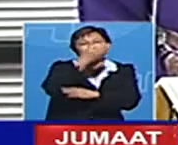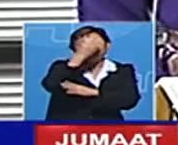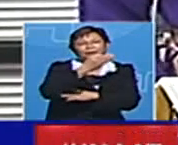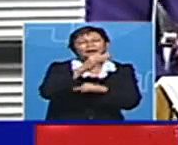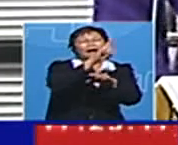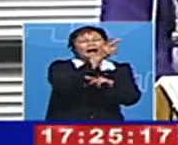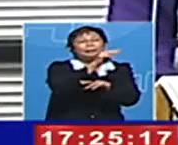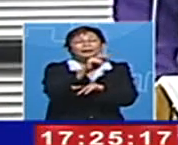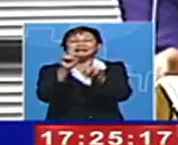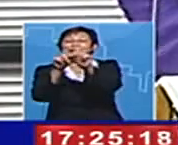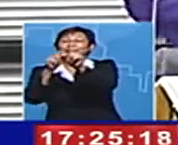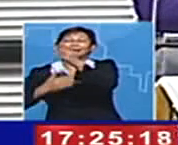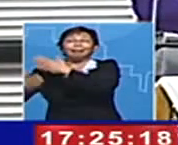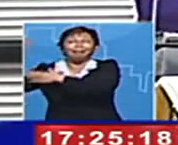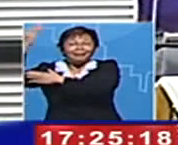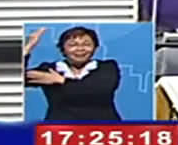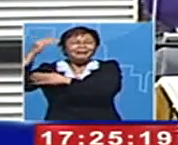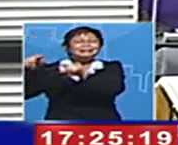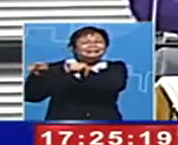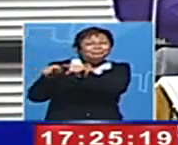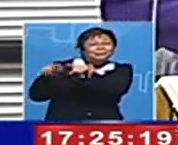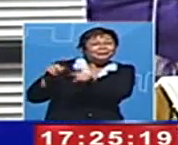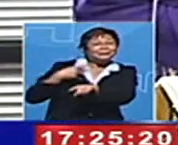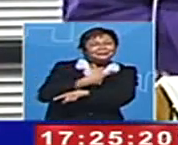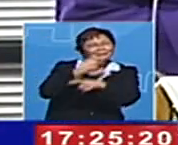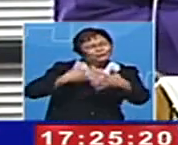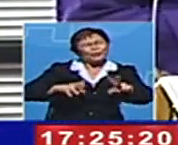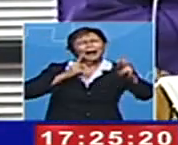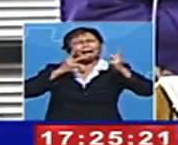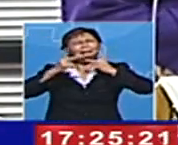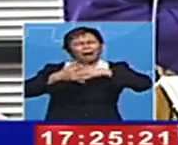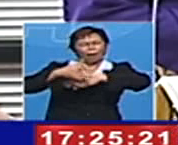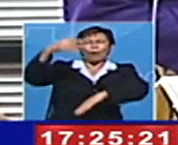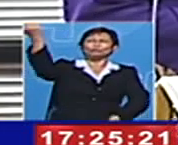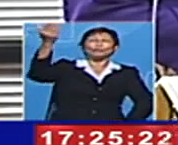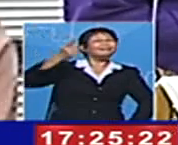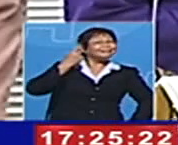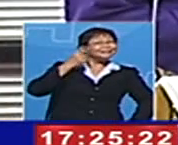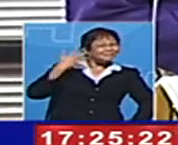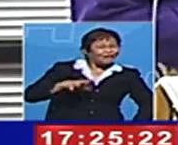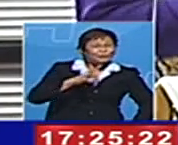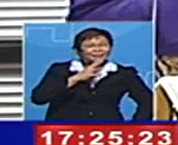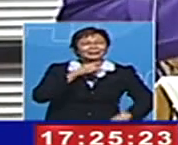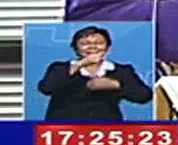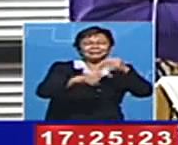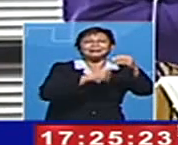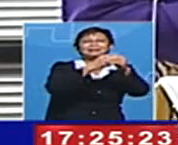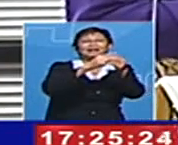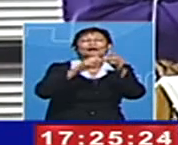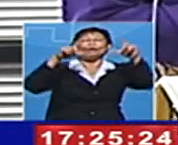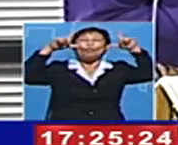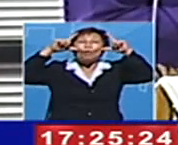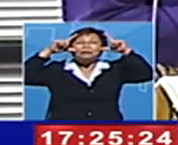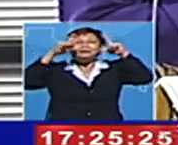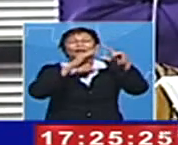ke-11 lagi tuan yang di-pertua sepertimana yang telah saya nyatakan di awal ucapan tadi tentang rupa wajah